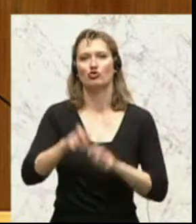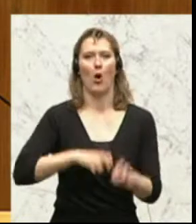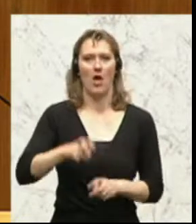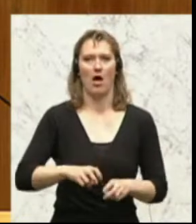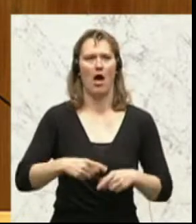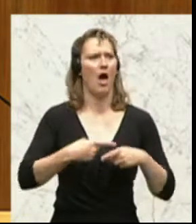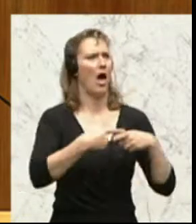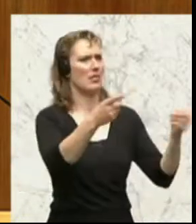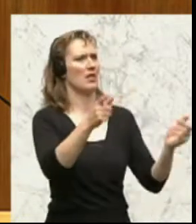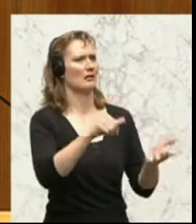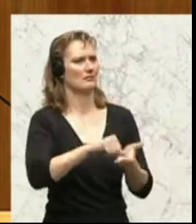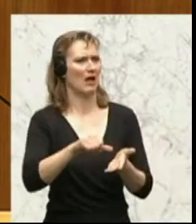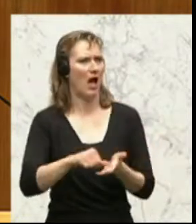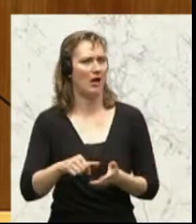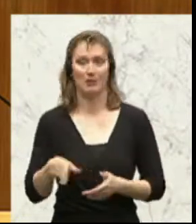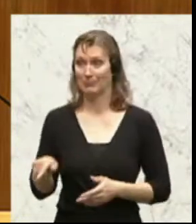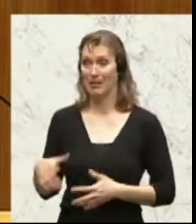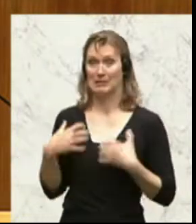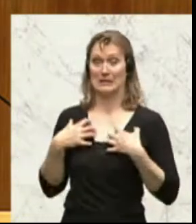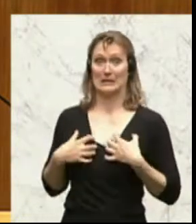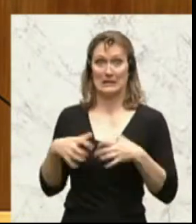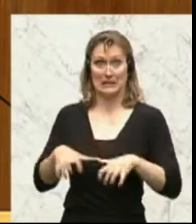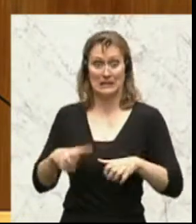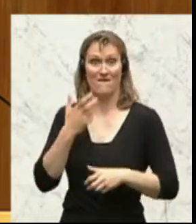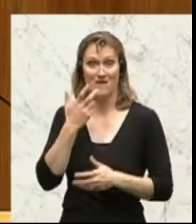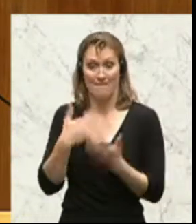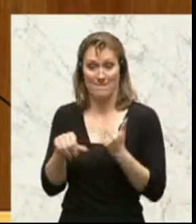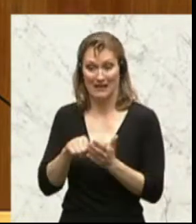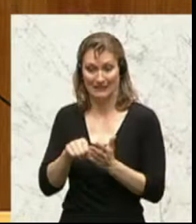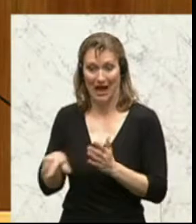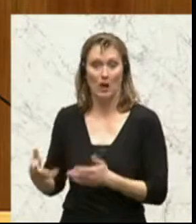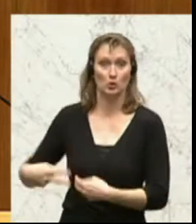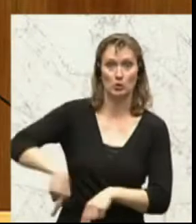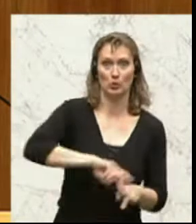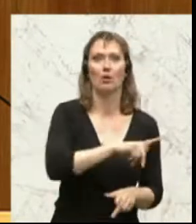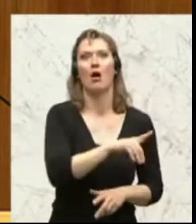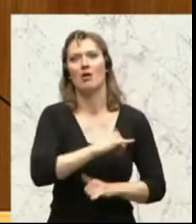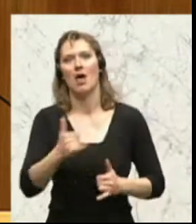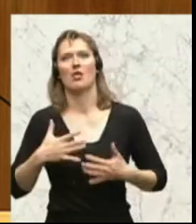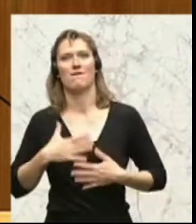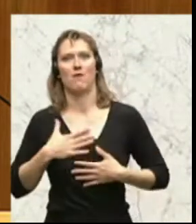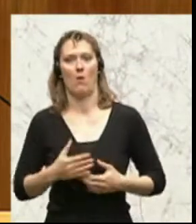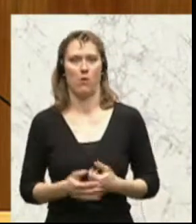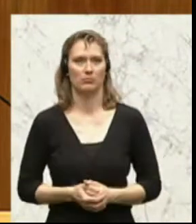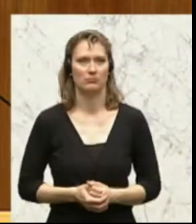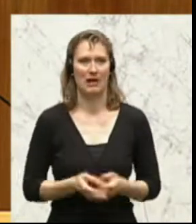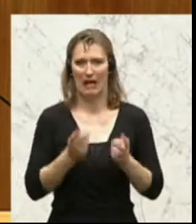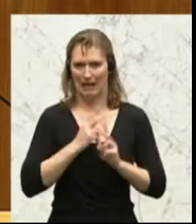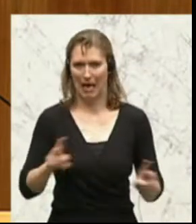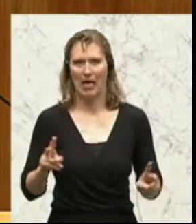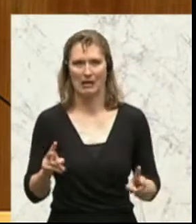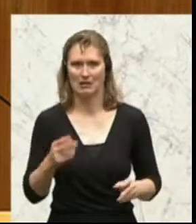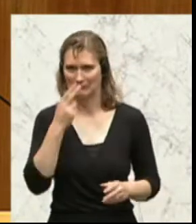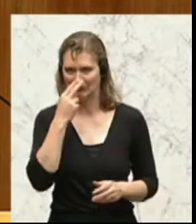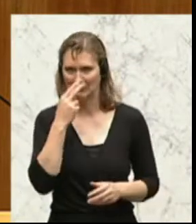begeistert, wenn die habgierigen Millionäre endlich zur Kasse gebeten werden. Und reich ist sicherheitshalber einmal jeder, der